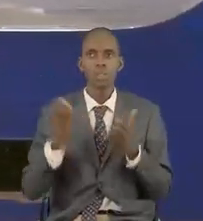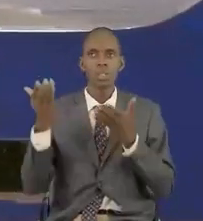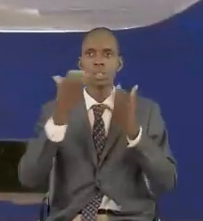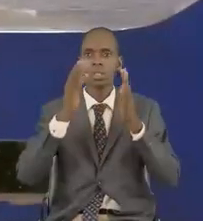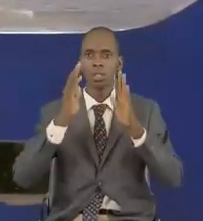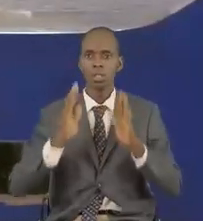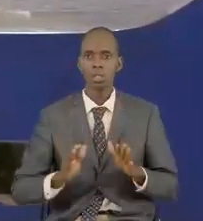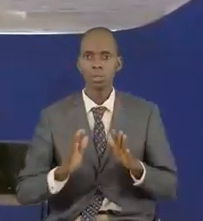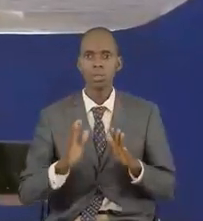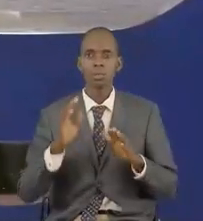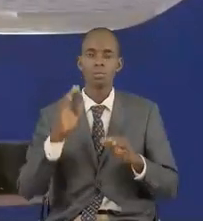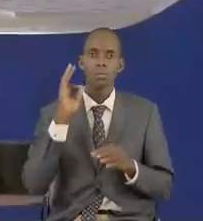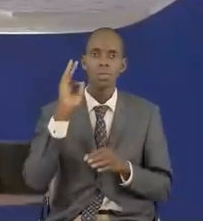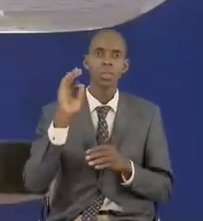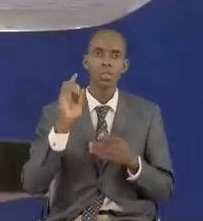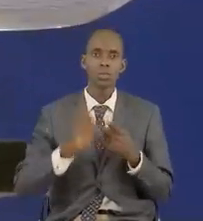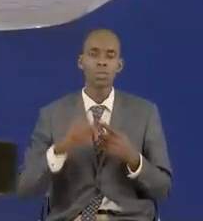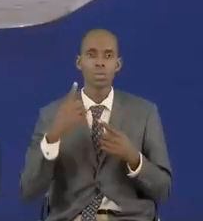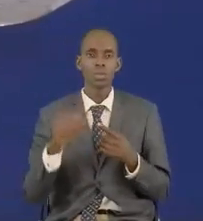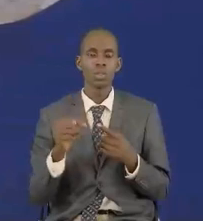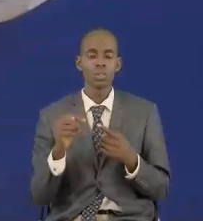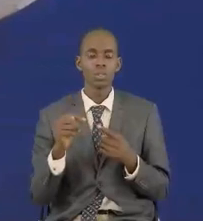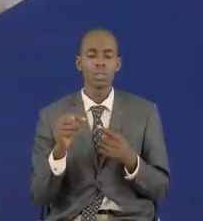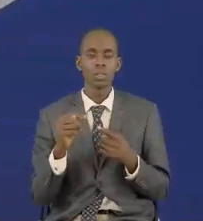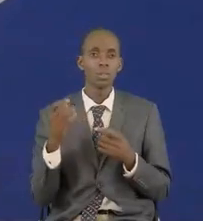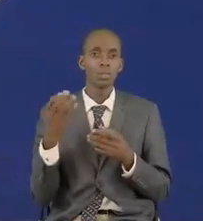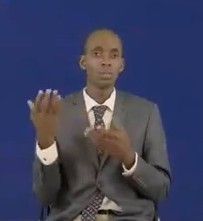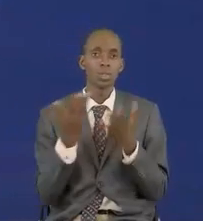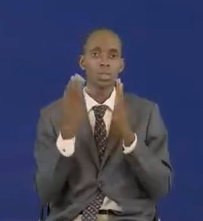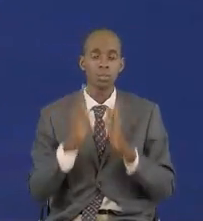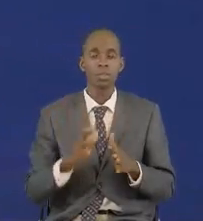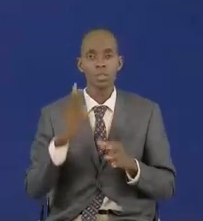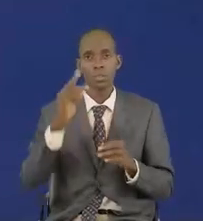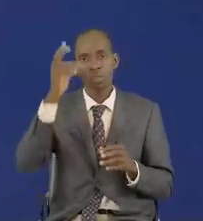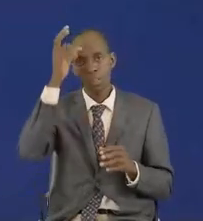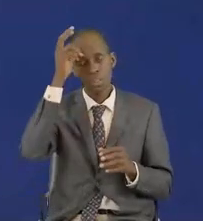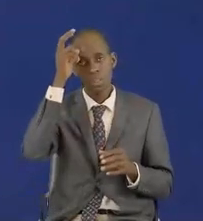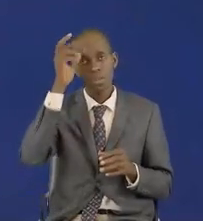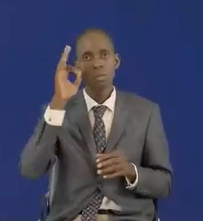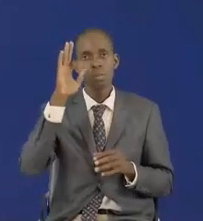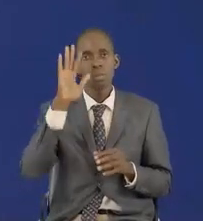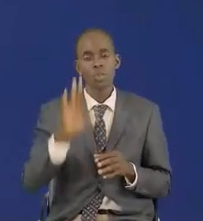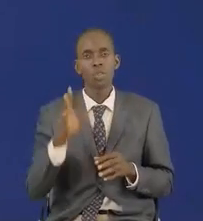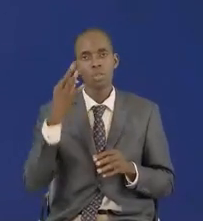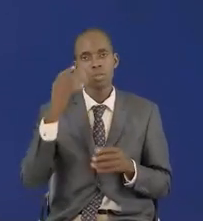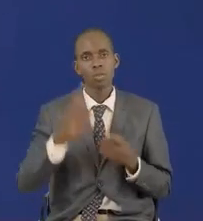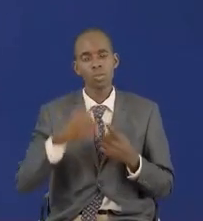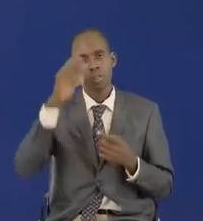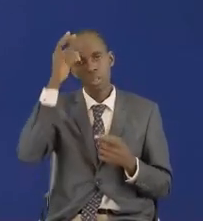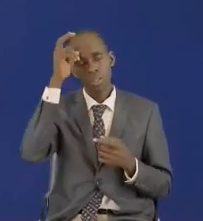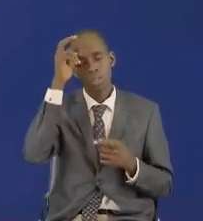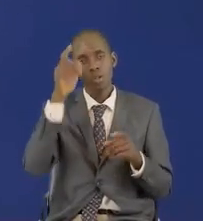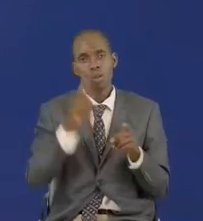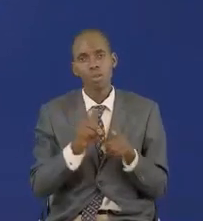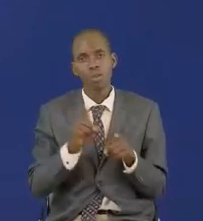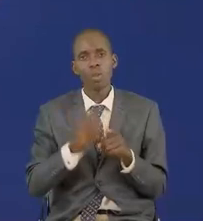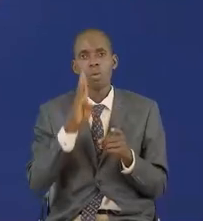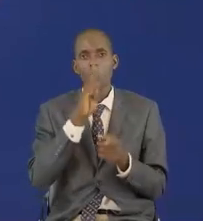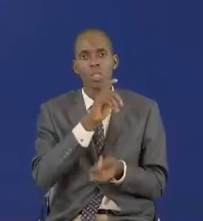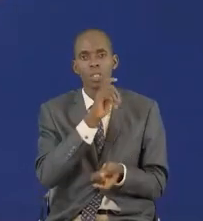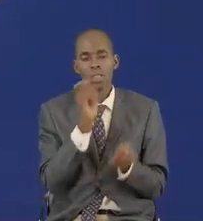ministres de Satan les disciples de Satan serviteur de Satan aussi se déguise en